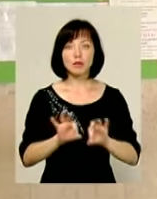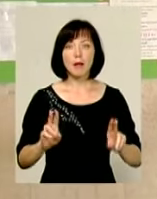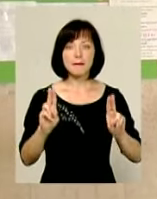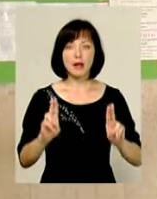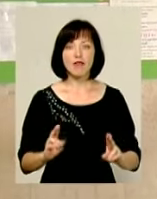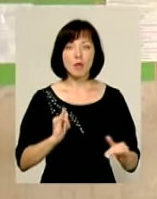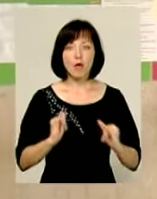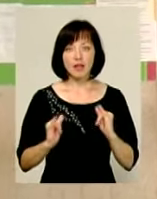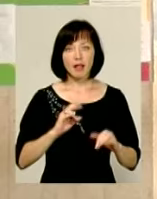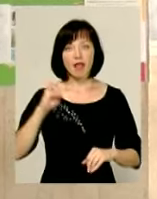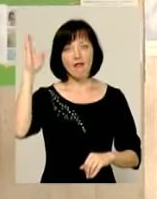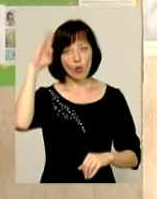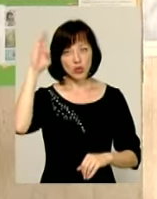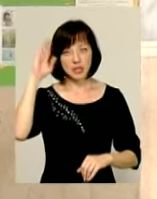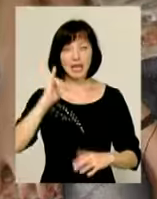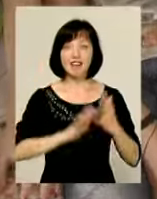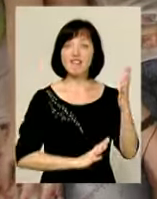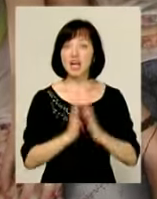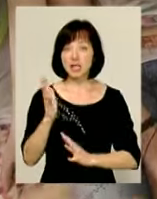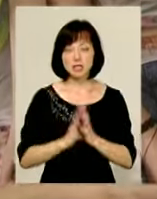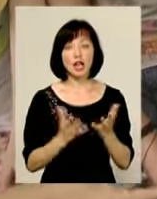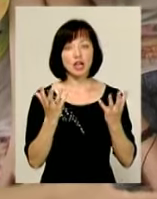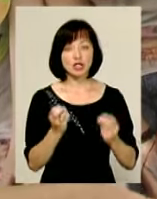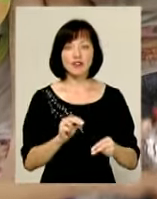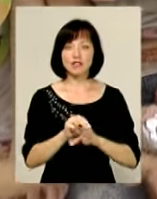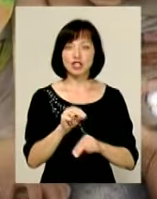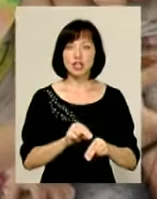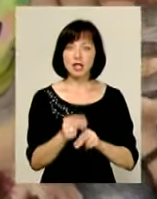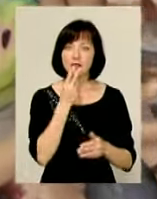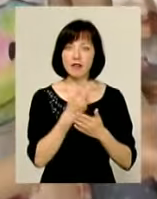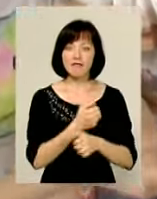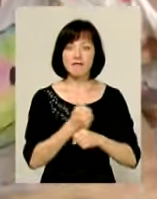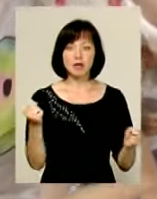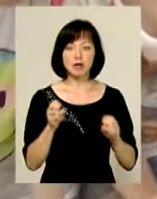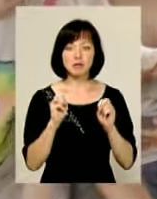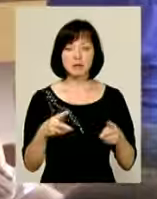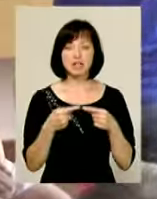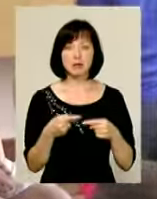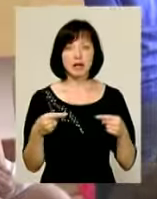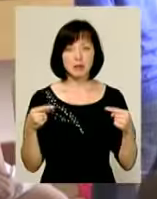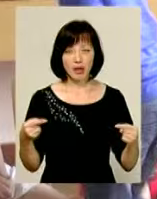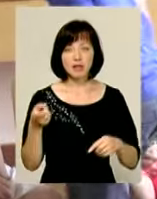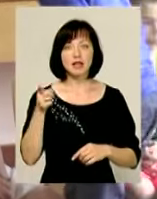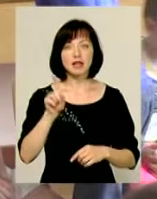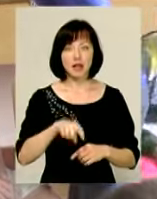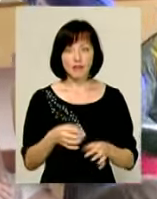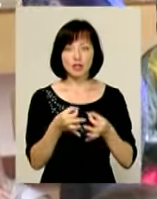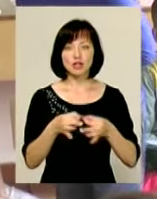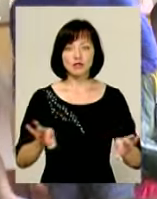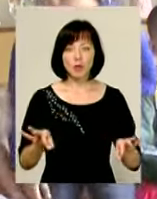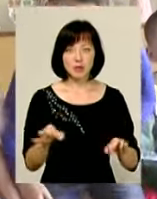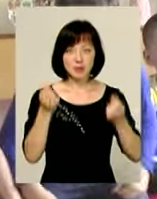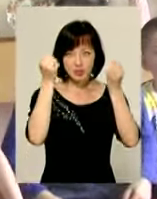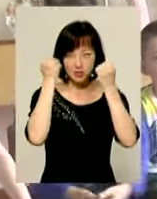правила поведінки на воді та у лісі. А ще вчили розрізняти вибухонебезпечні предмети та навіть дозволили